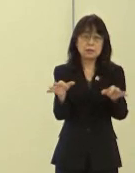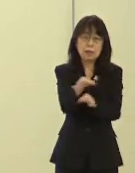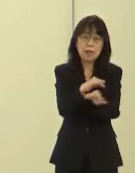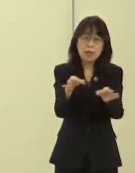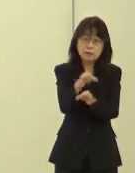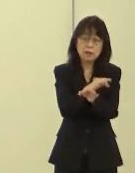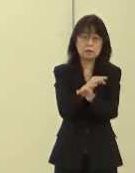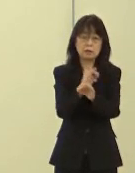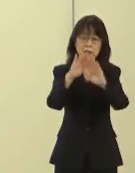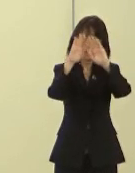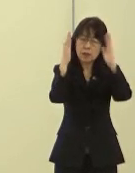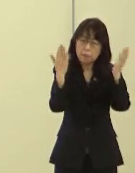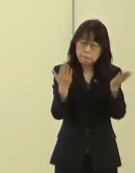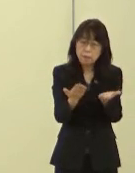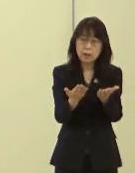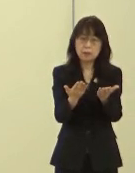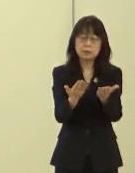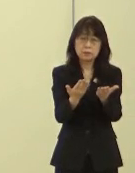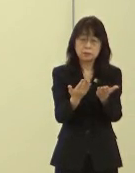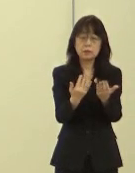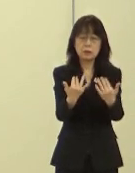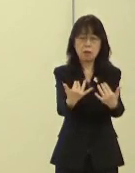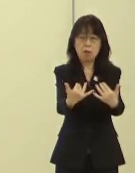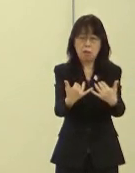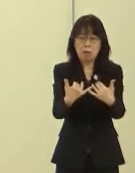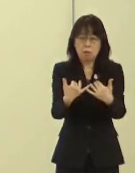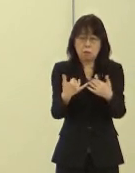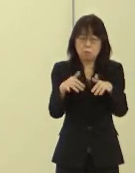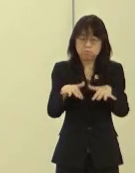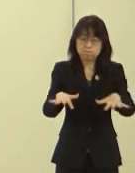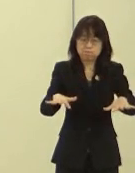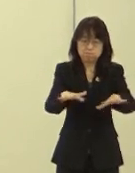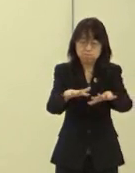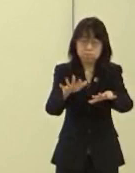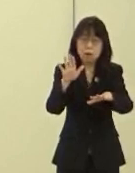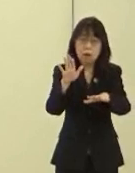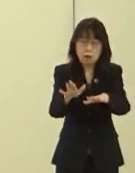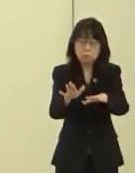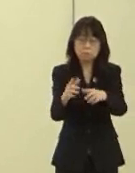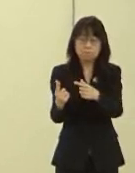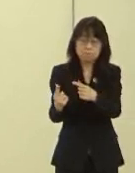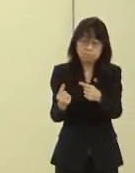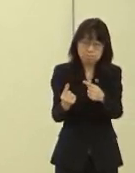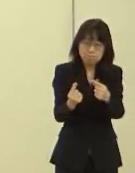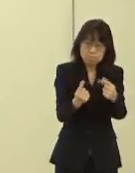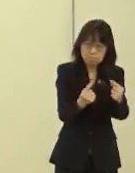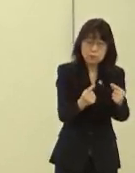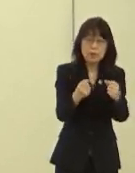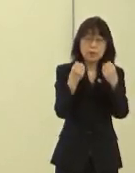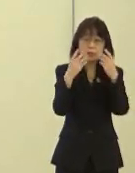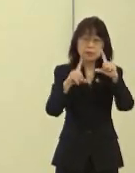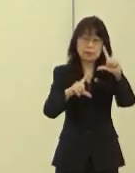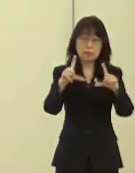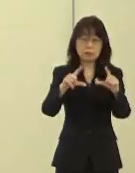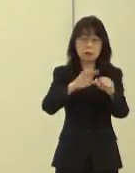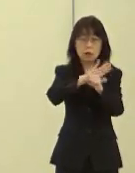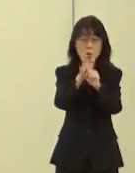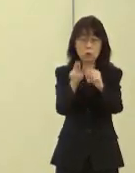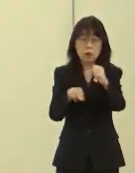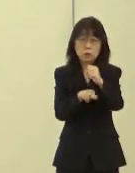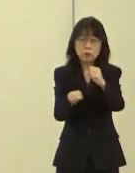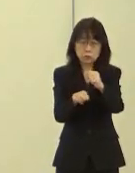な影響のある状況、それを伴いながらですね、新型コロナウイルスの感染拡大防